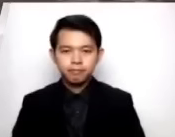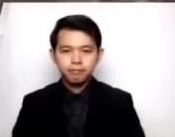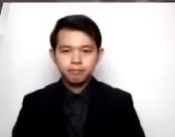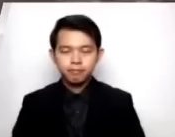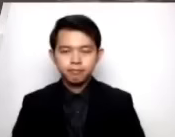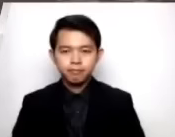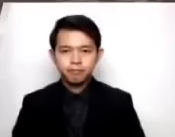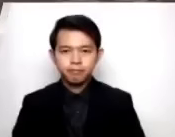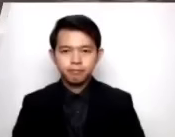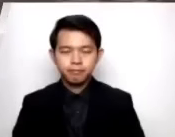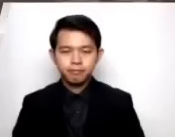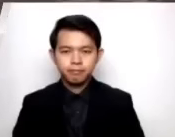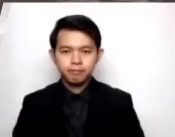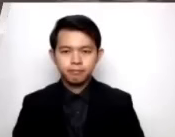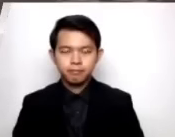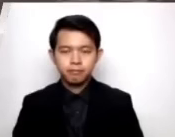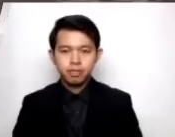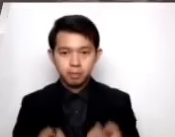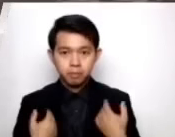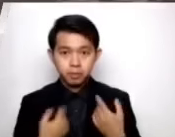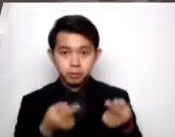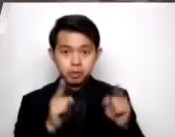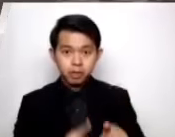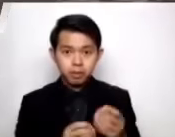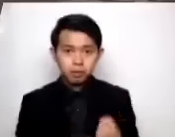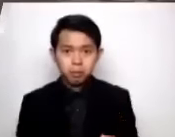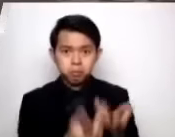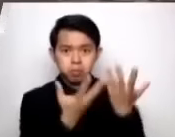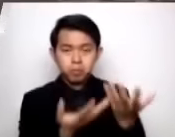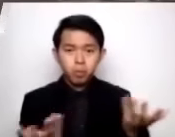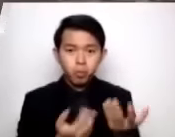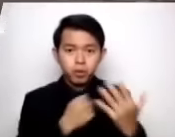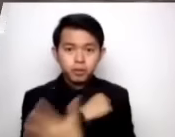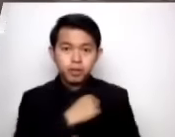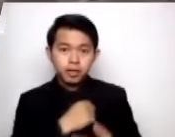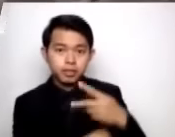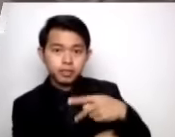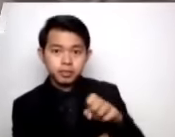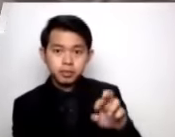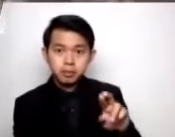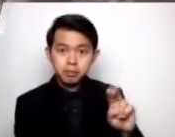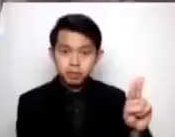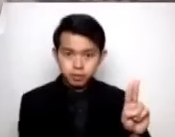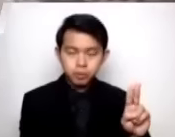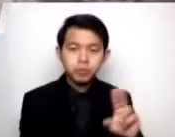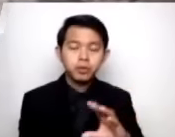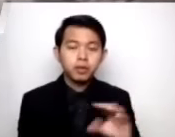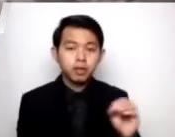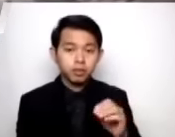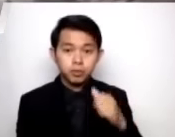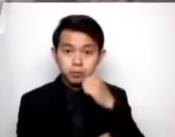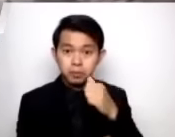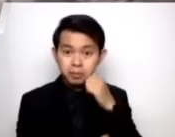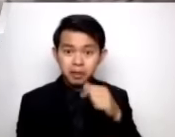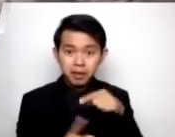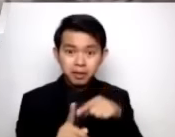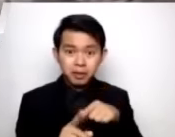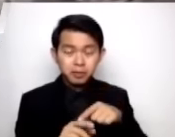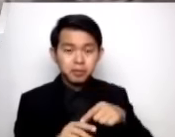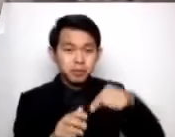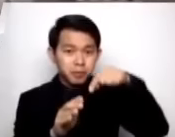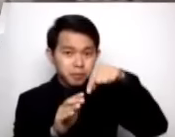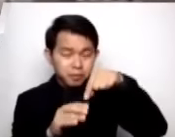Sumabog ang bahagi ng isang bangketa sa Lima, Peru. Nahulog sa butas at nabagsakan pa ng takip ang babaeng dumaan.